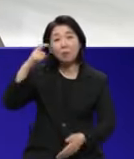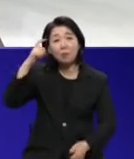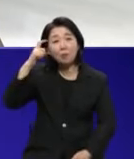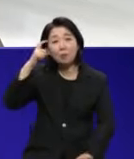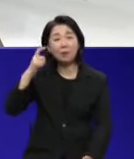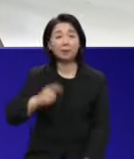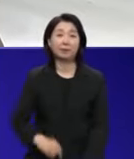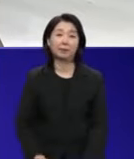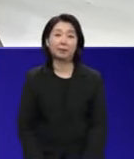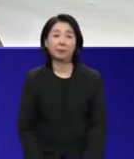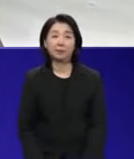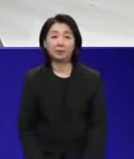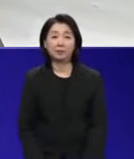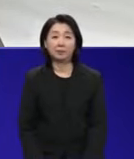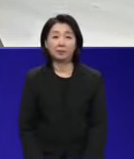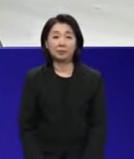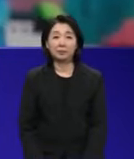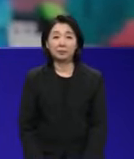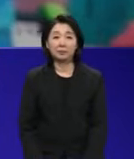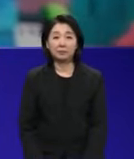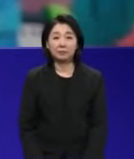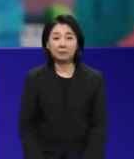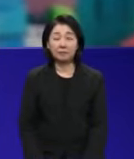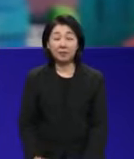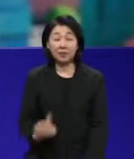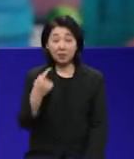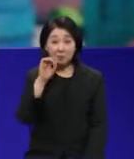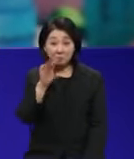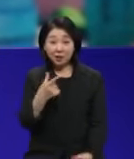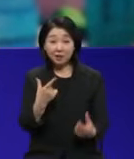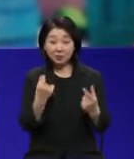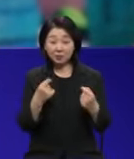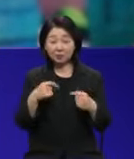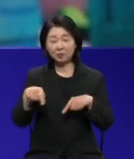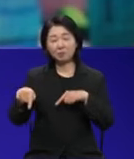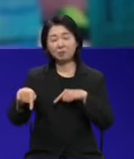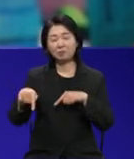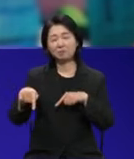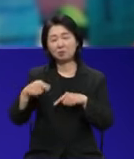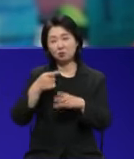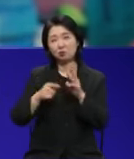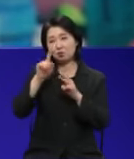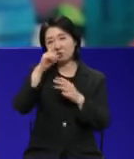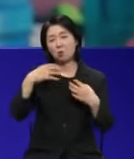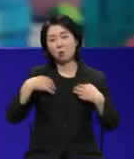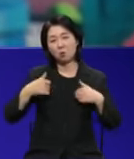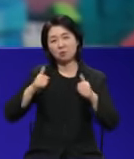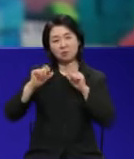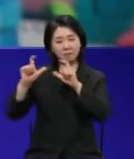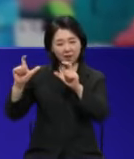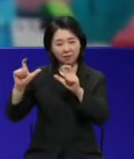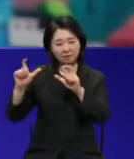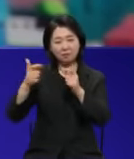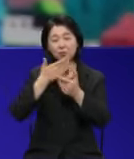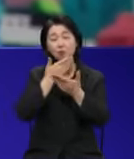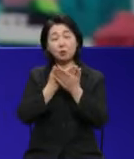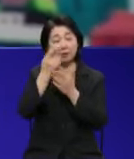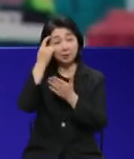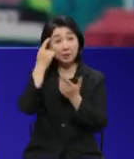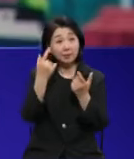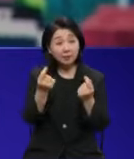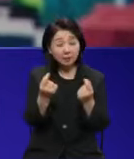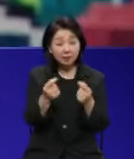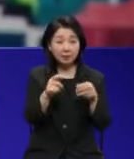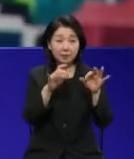있었을까요 뭐 어쨌든 제가 어제도 말씀드렸다시피 정권 심판원이 관통했던 선거였다 어 김준영